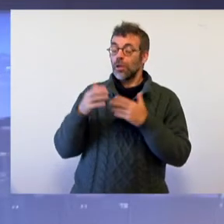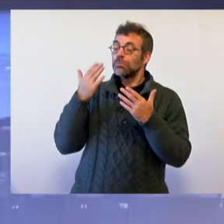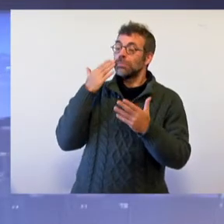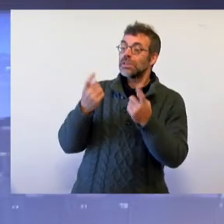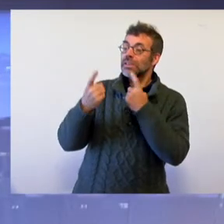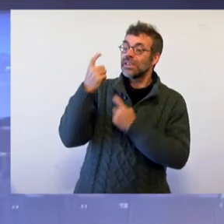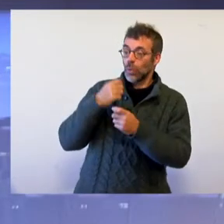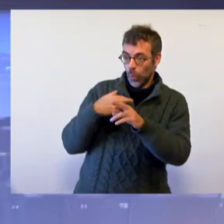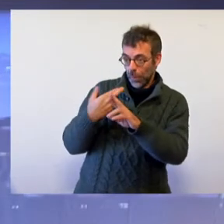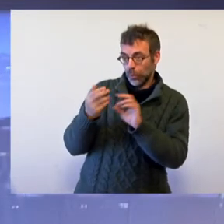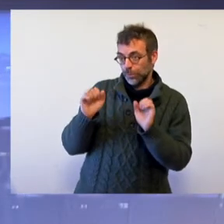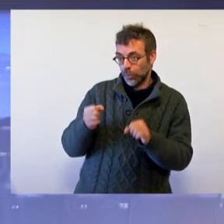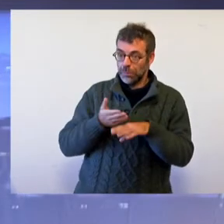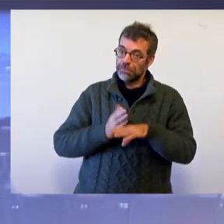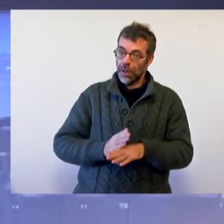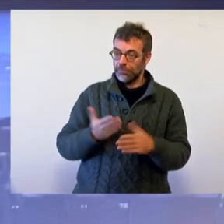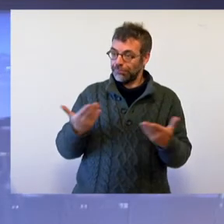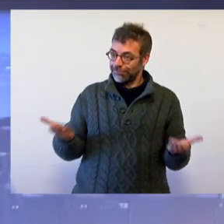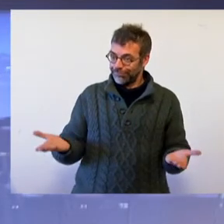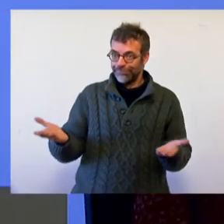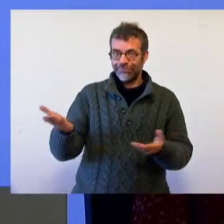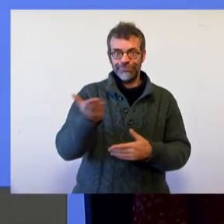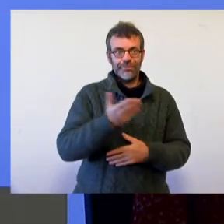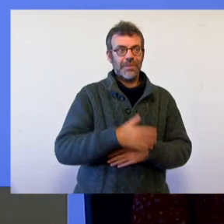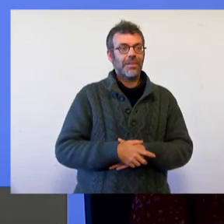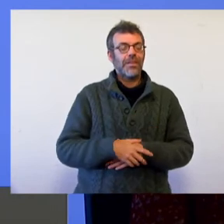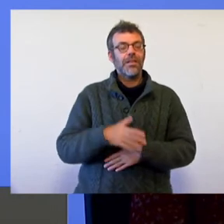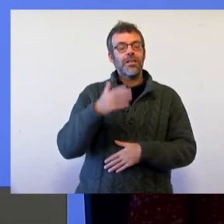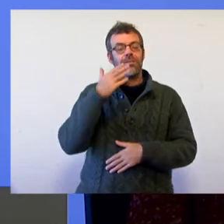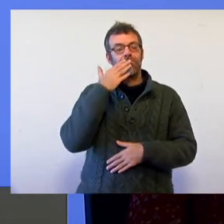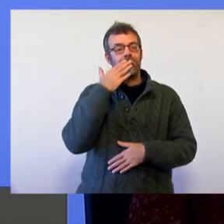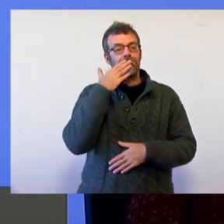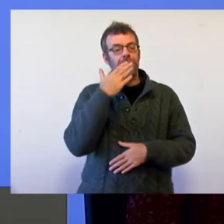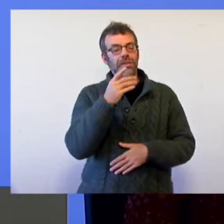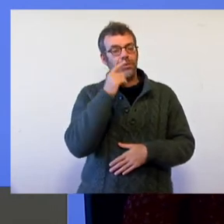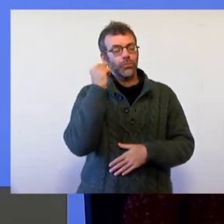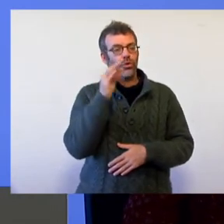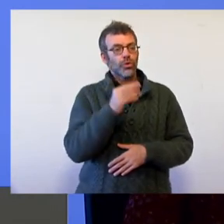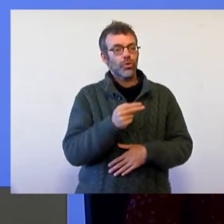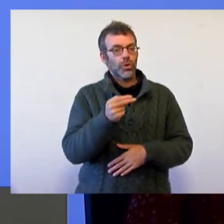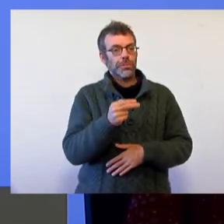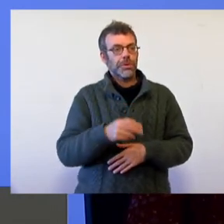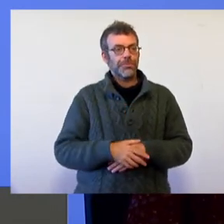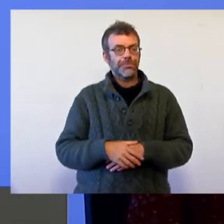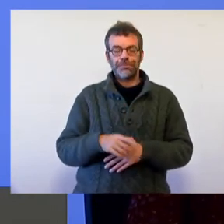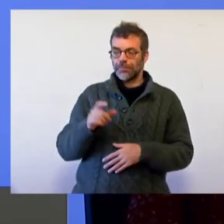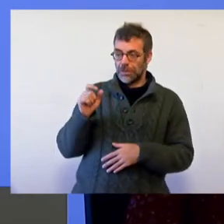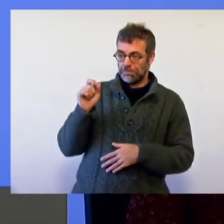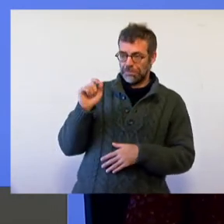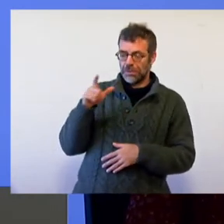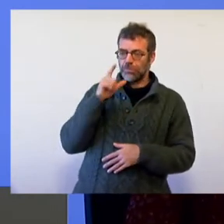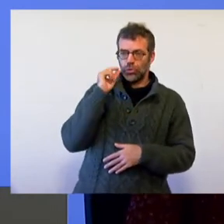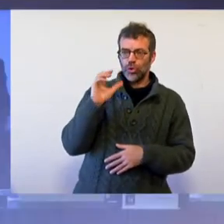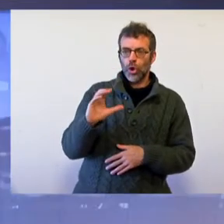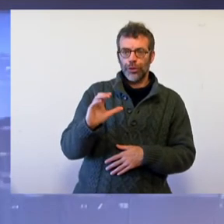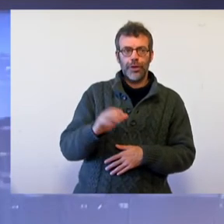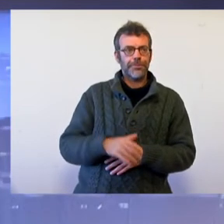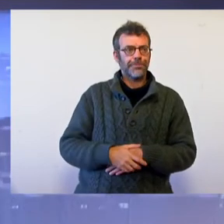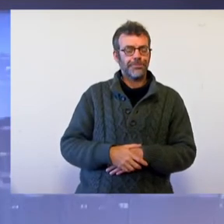éventuelles. Beaucoup, Monsieur Nosbé. Y a-t-il des demandes de prise de parole, Monsieur Cotte?